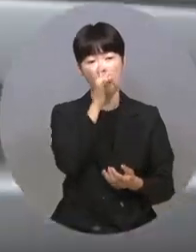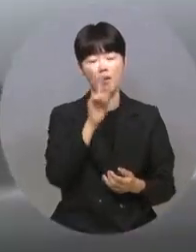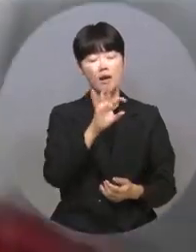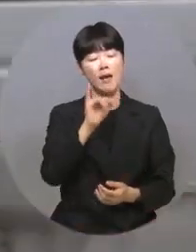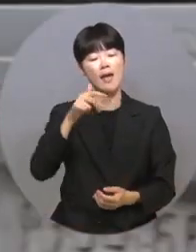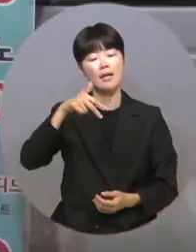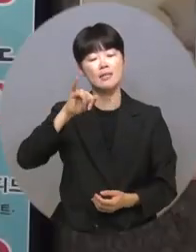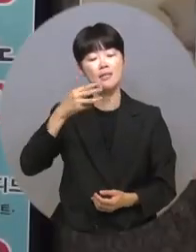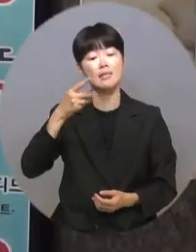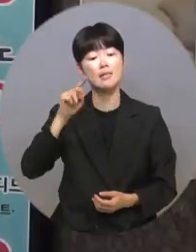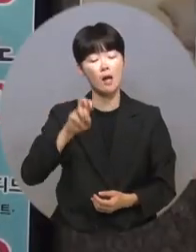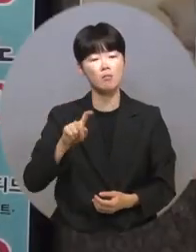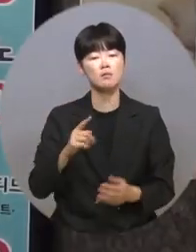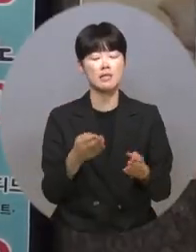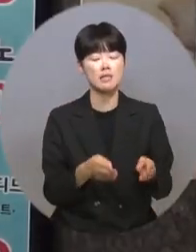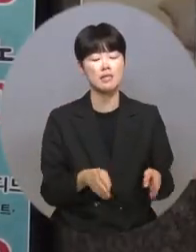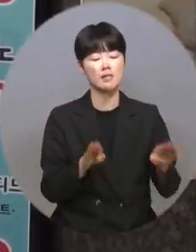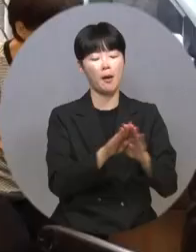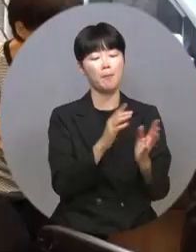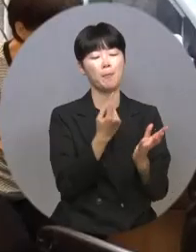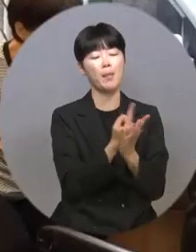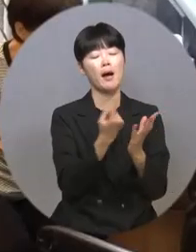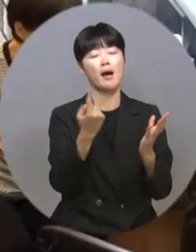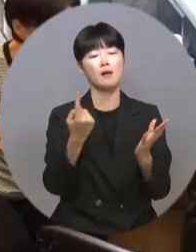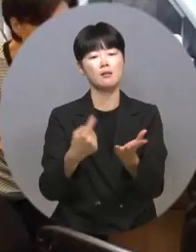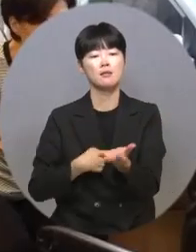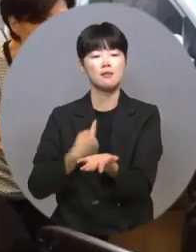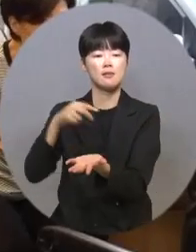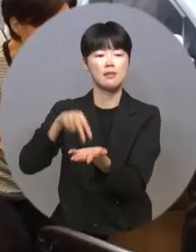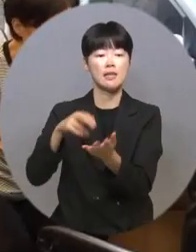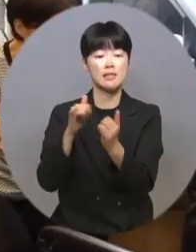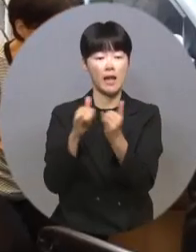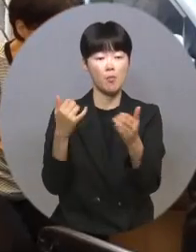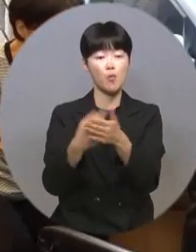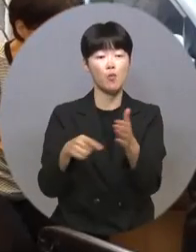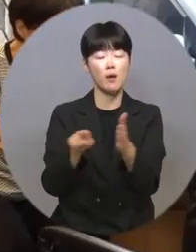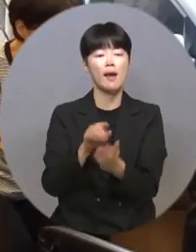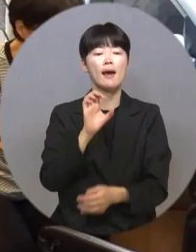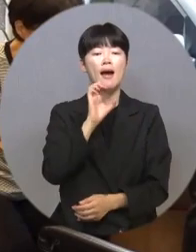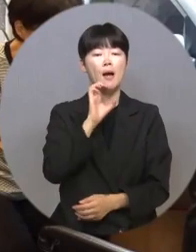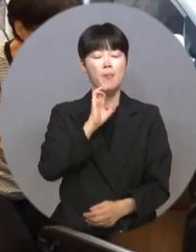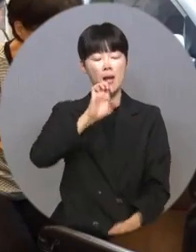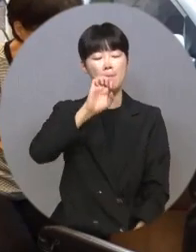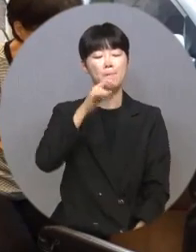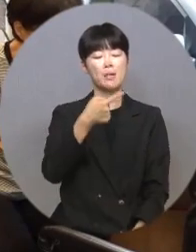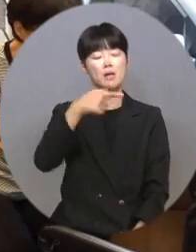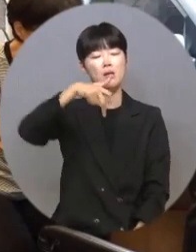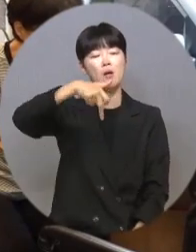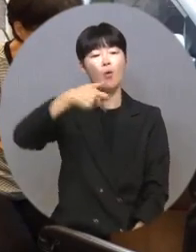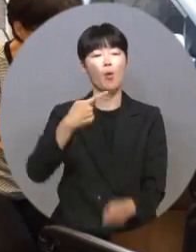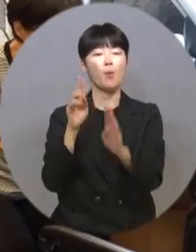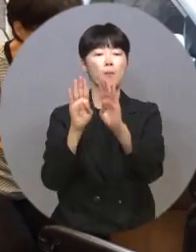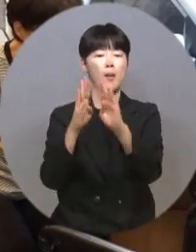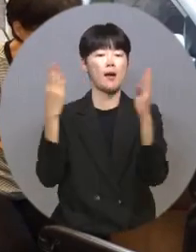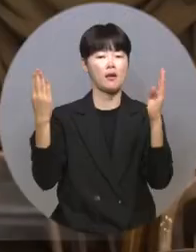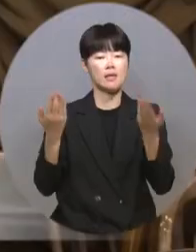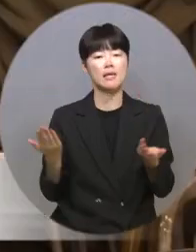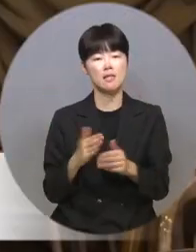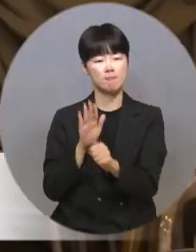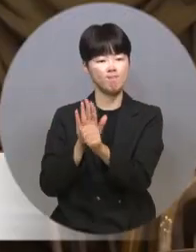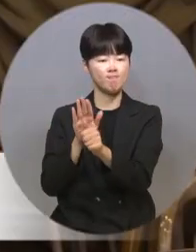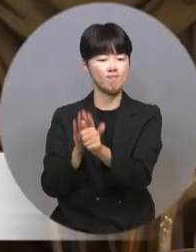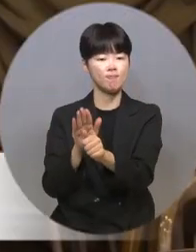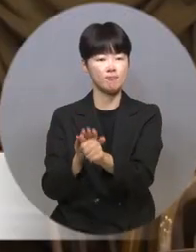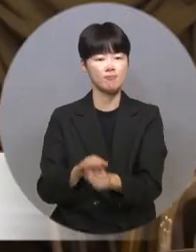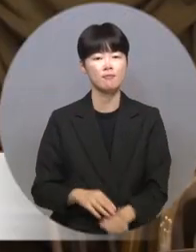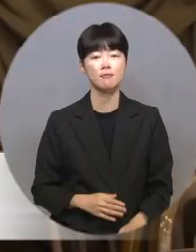밖에서 생활하는 식구들의 자립 지원을 위해 카페 푸코를 시내 중심가에 열어 취업 지원도 하고 있습니다.